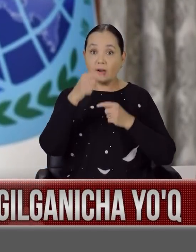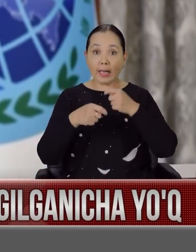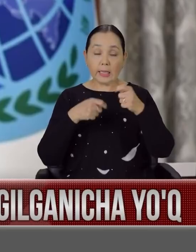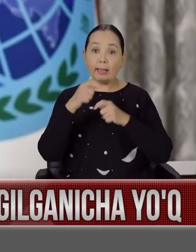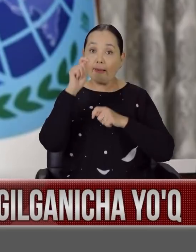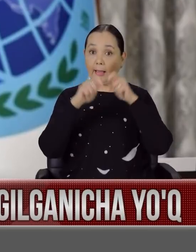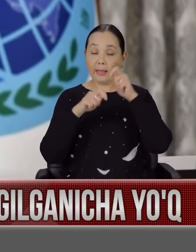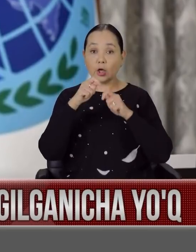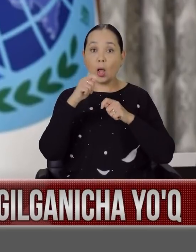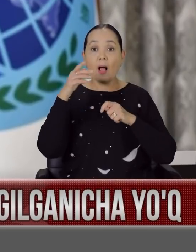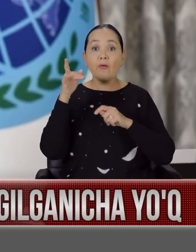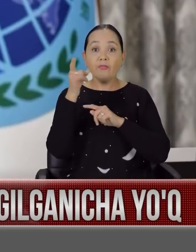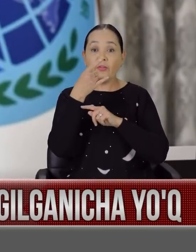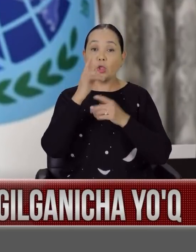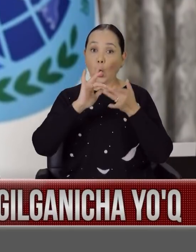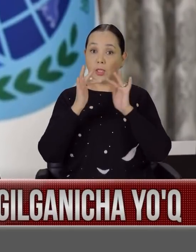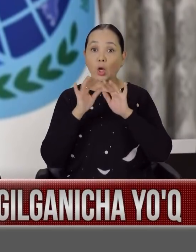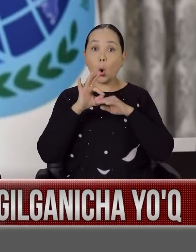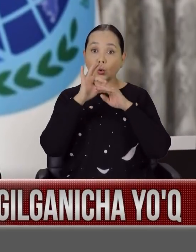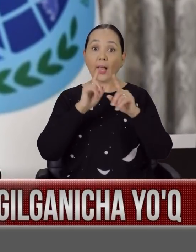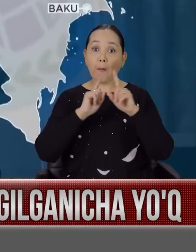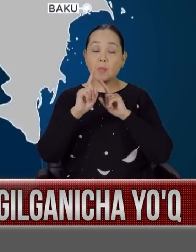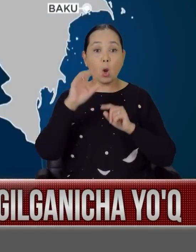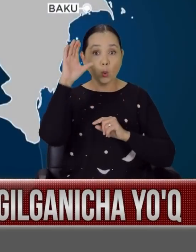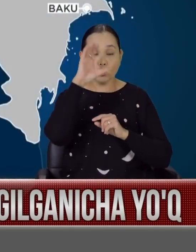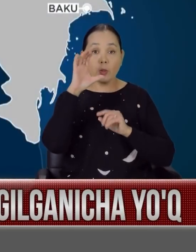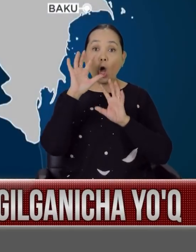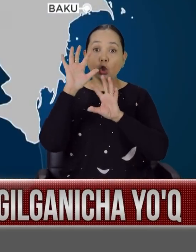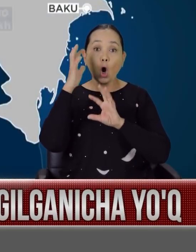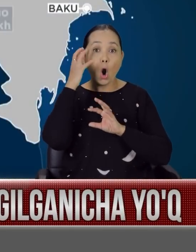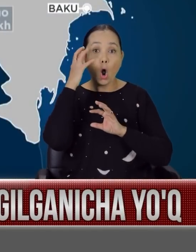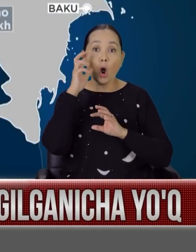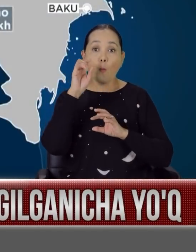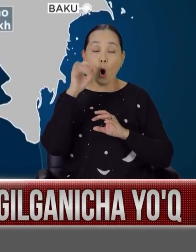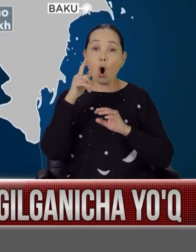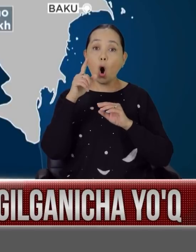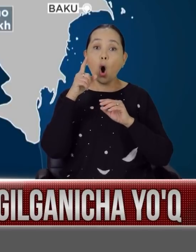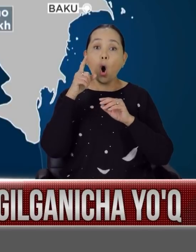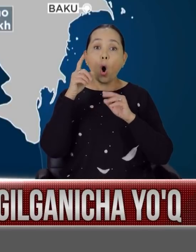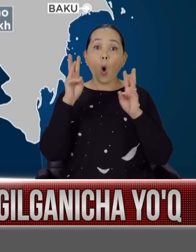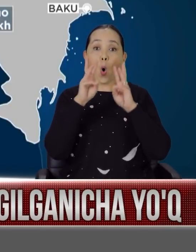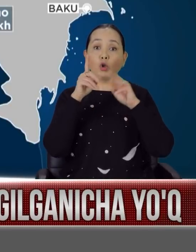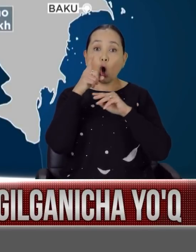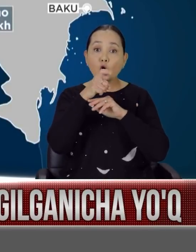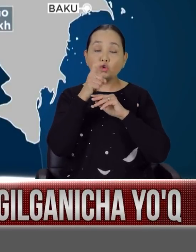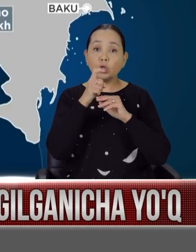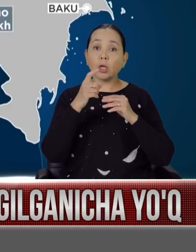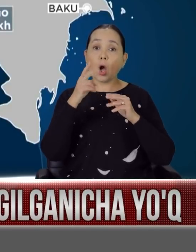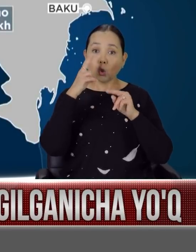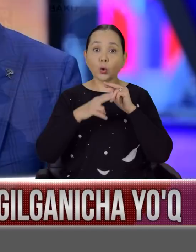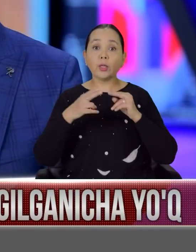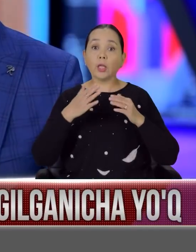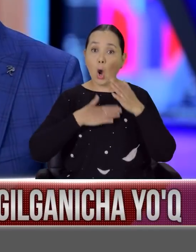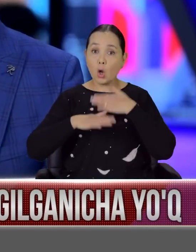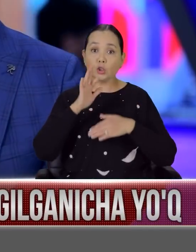rahbarlari kengashining video anjuman shaklida o'tkazilgan majlisda O'zbekiston Tog'li Qorabog'dagi o't ochish to'liq to'xtatilganini olqishlashini ma'lum